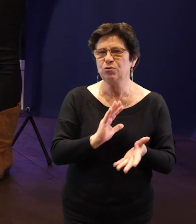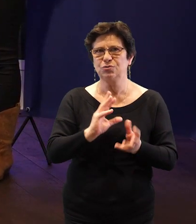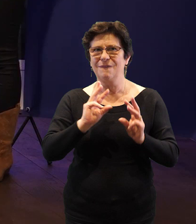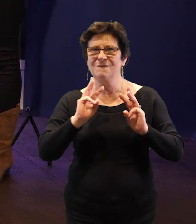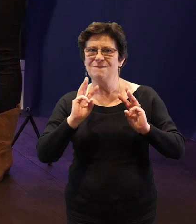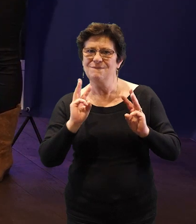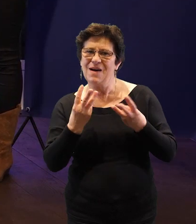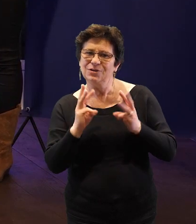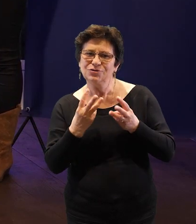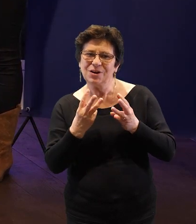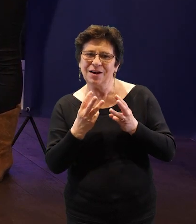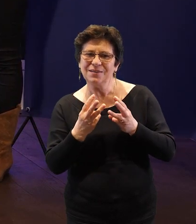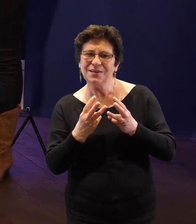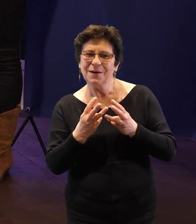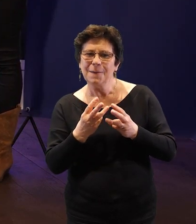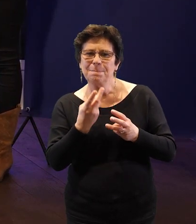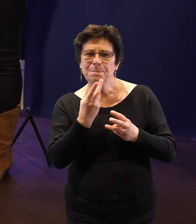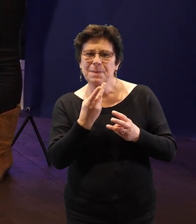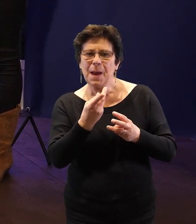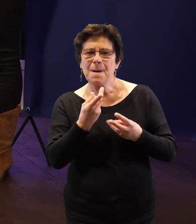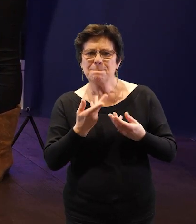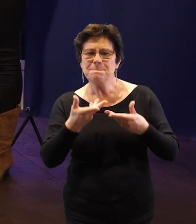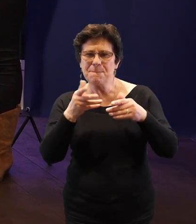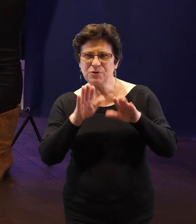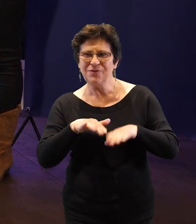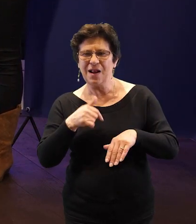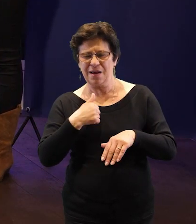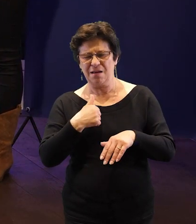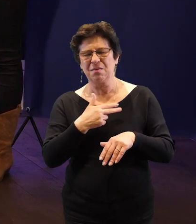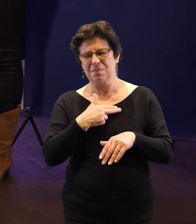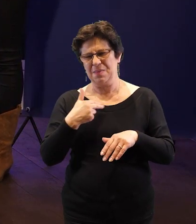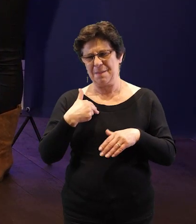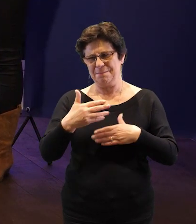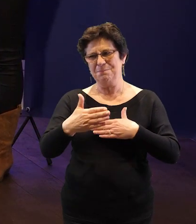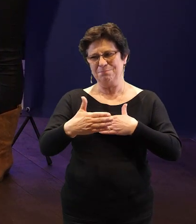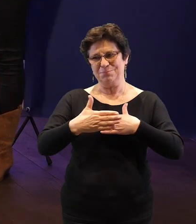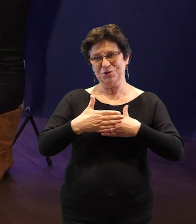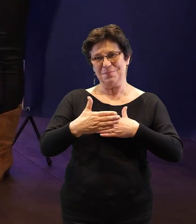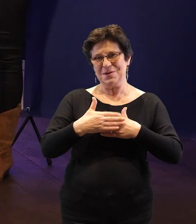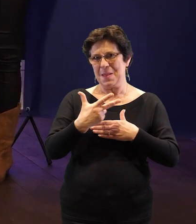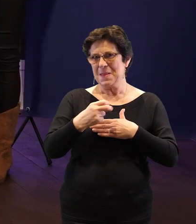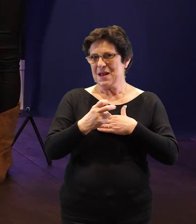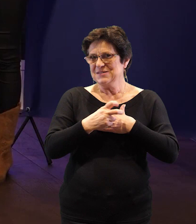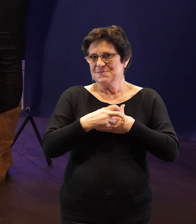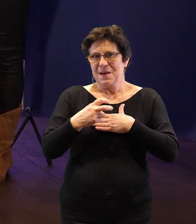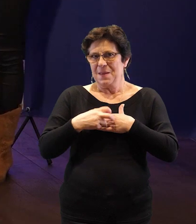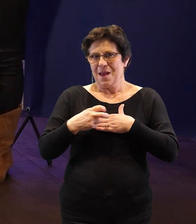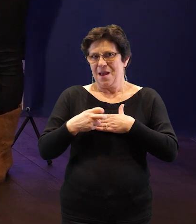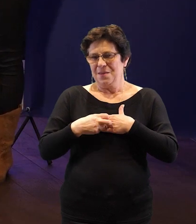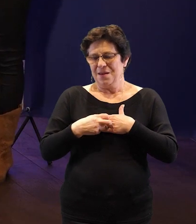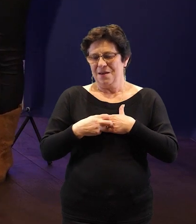tutaj Pana pozwala przybliżyć nam te nieodkryte, niezbadane jeszcze